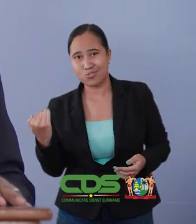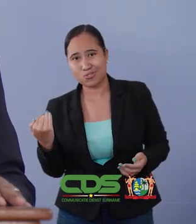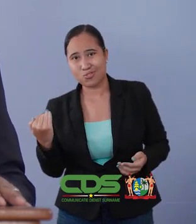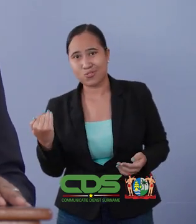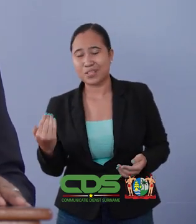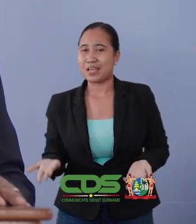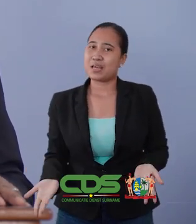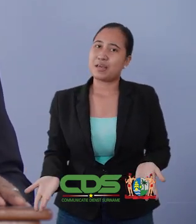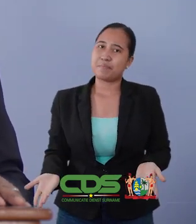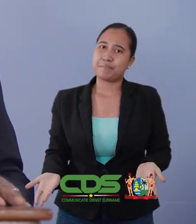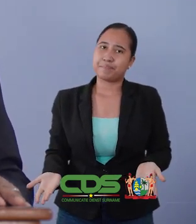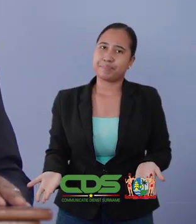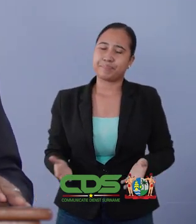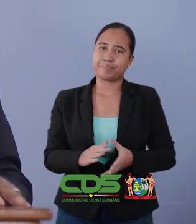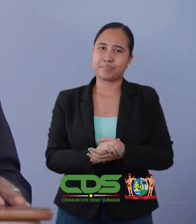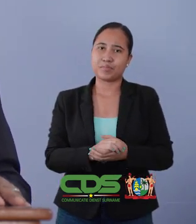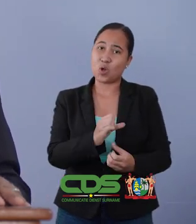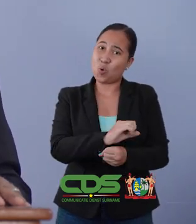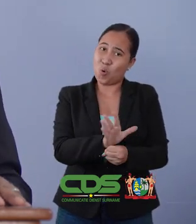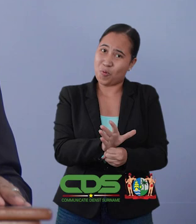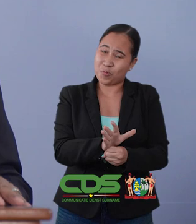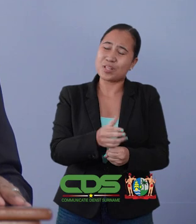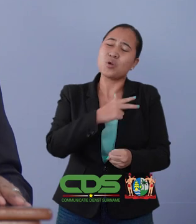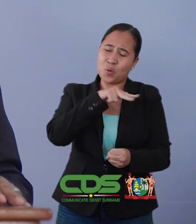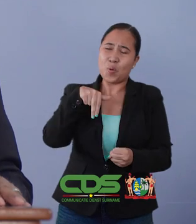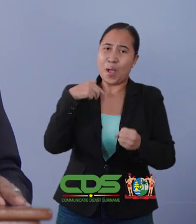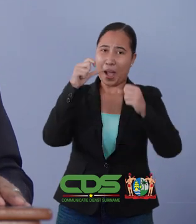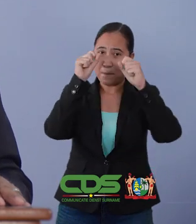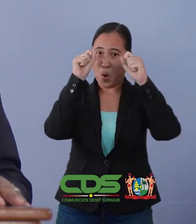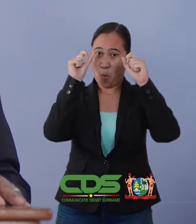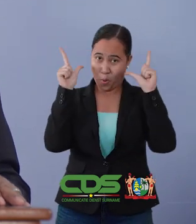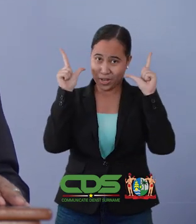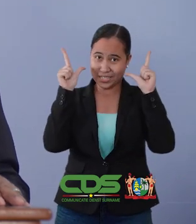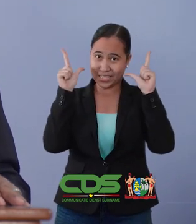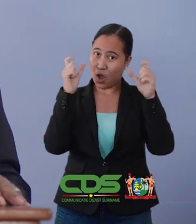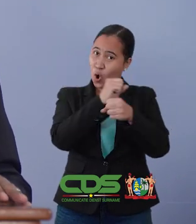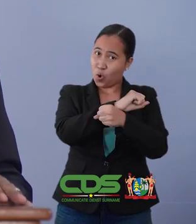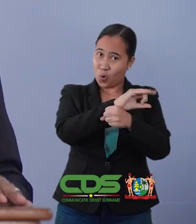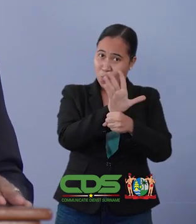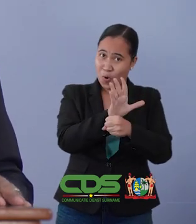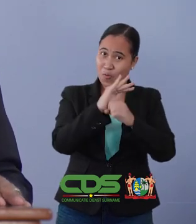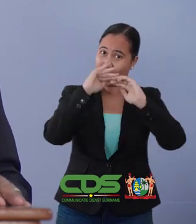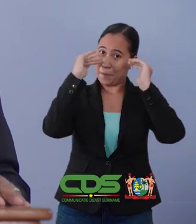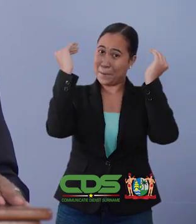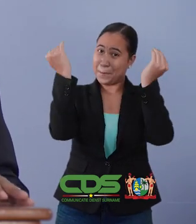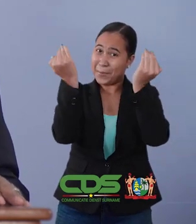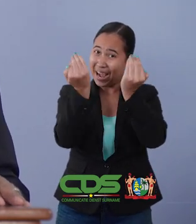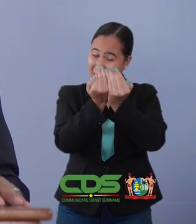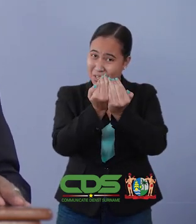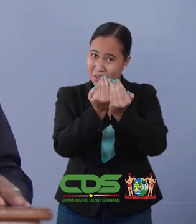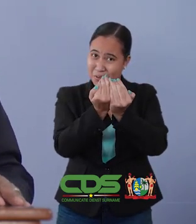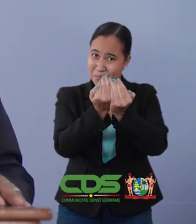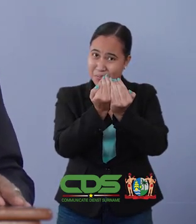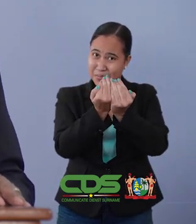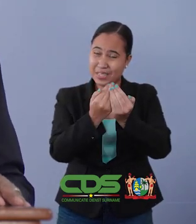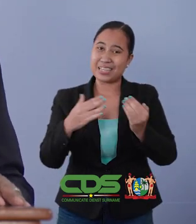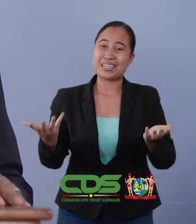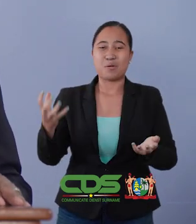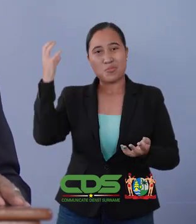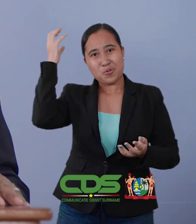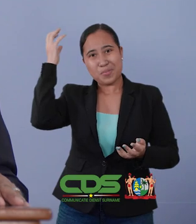aan COVID-19. We zijn ervan bewust dat de COVID-19-pandemie ontwrichting brengt